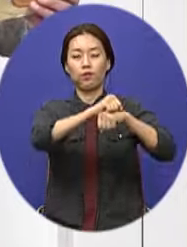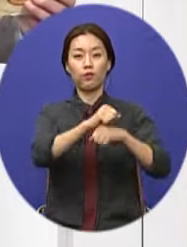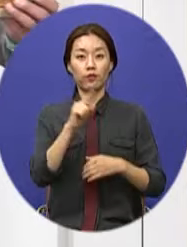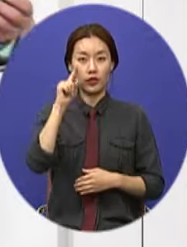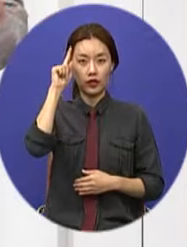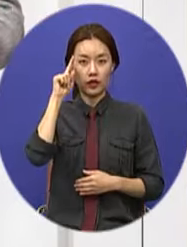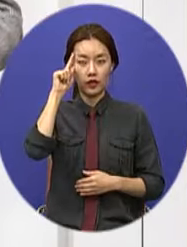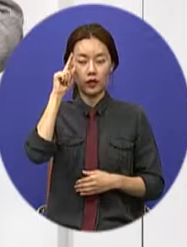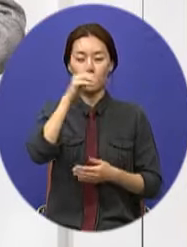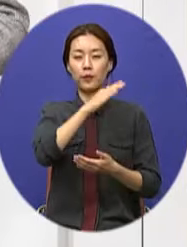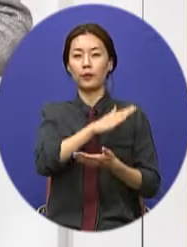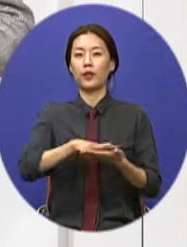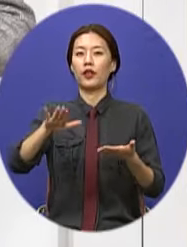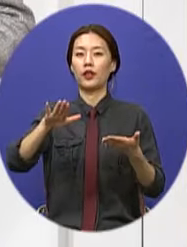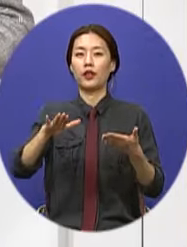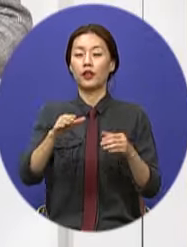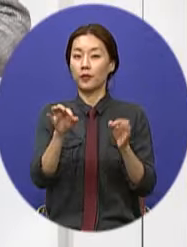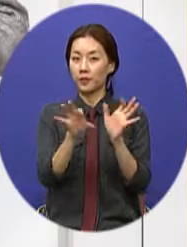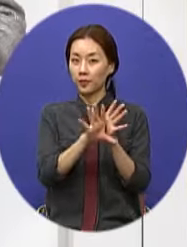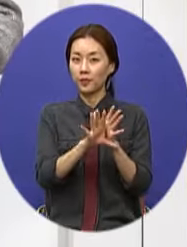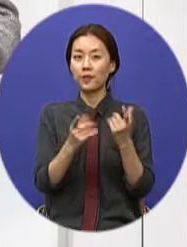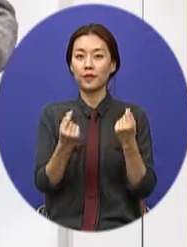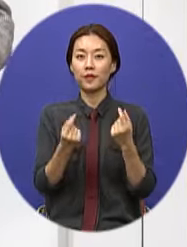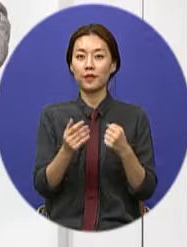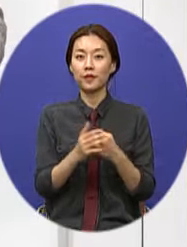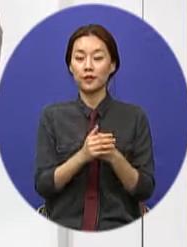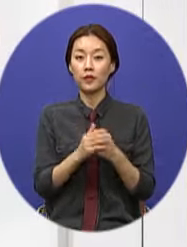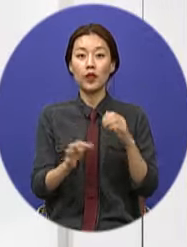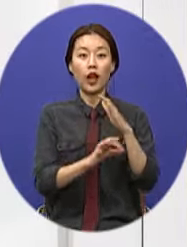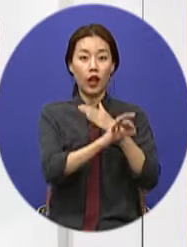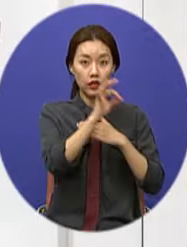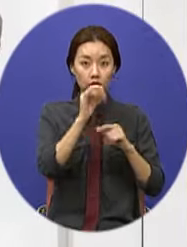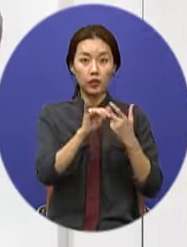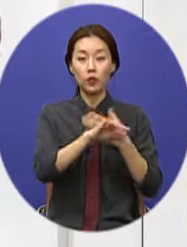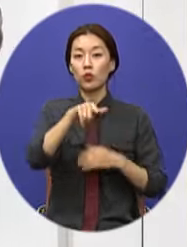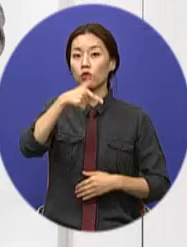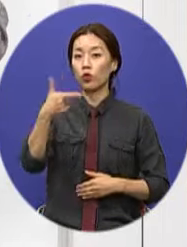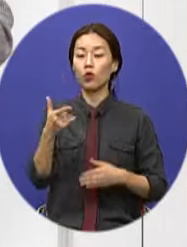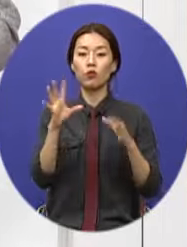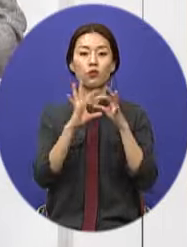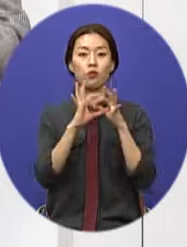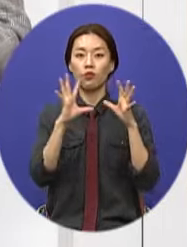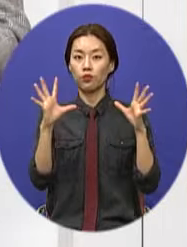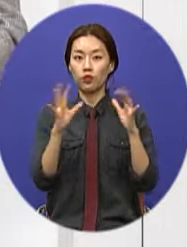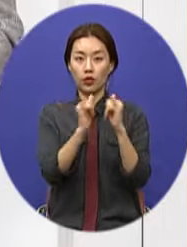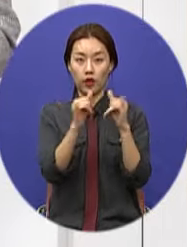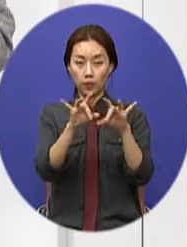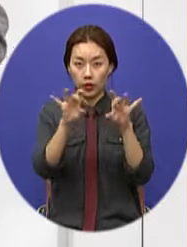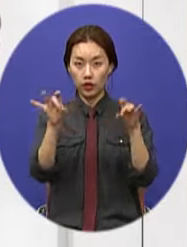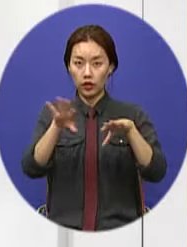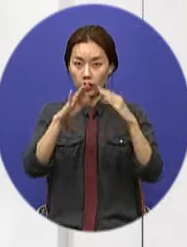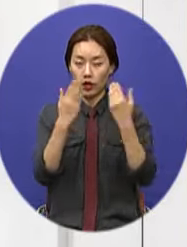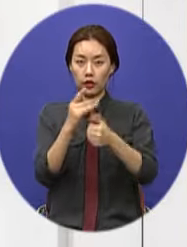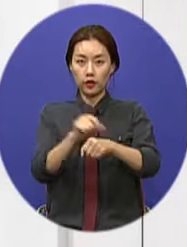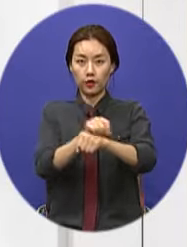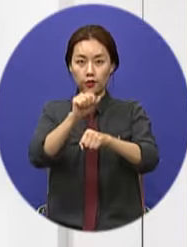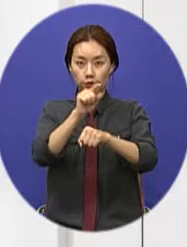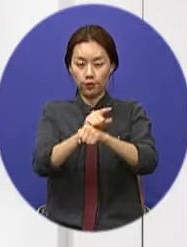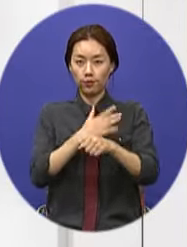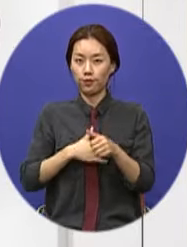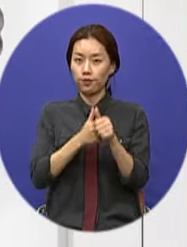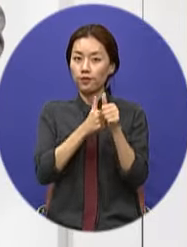네. 달아난대요. 그렇죠. 네. 이 아침이든 저녁이든 사람마다 그렇습니다. 예,